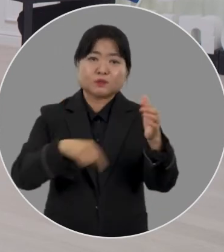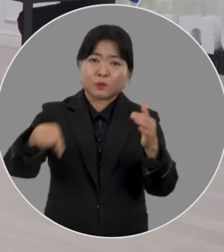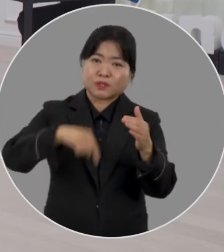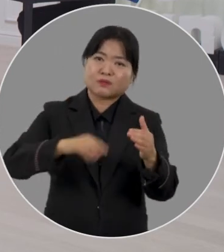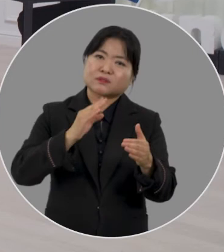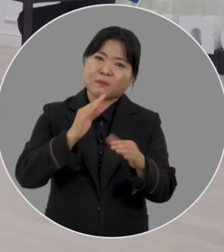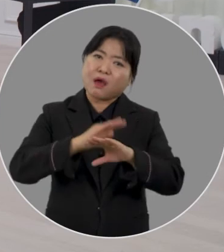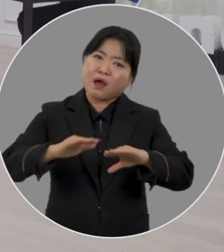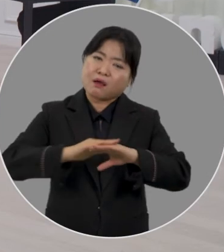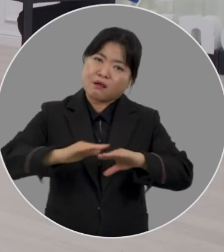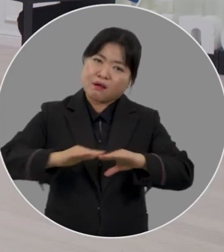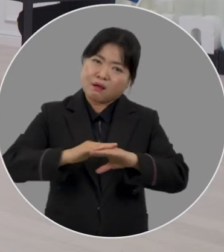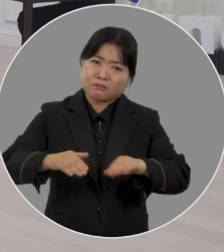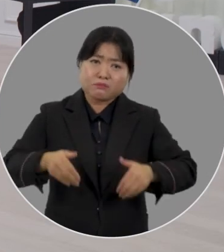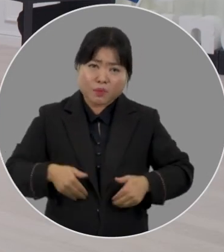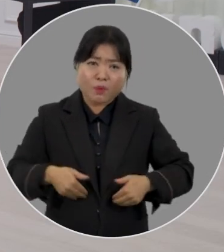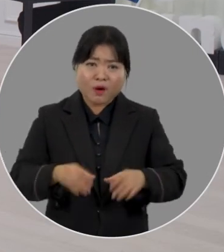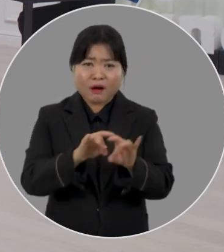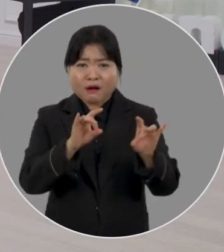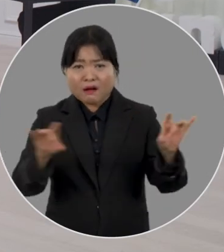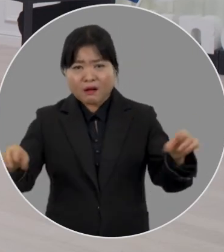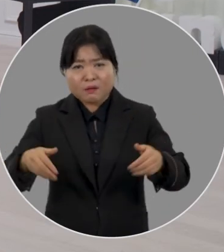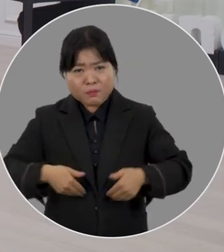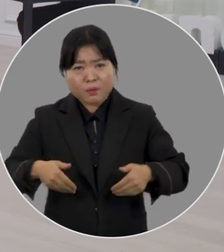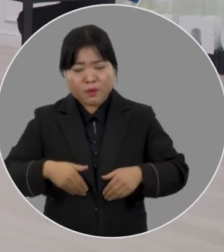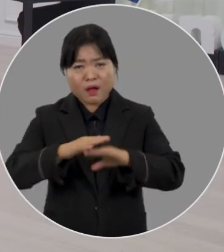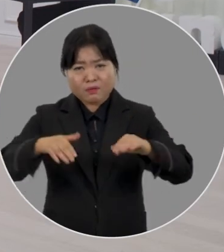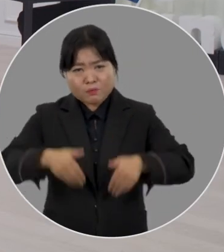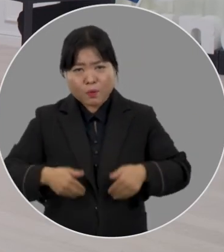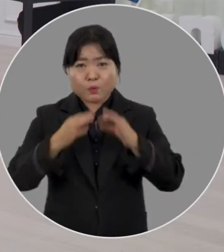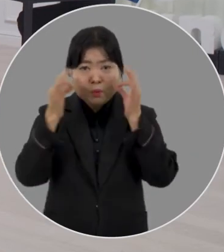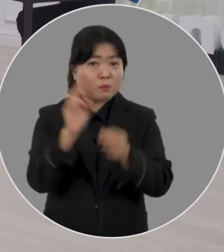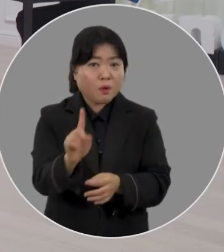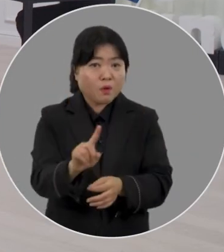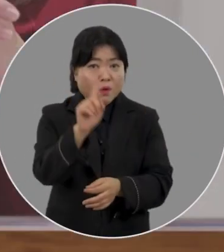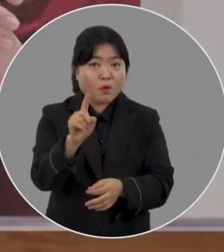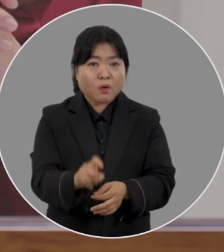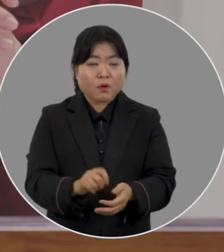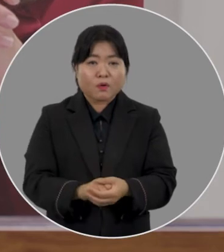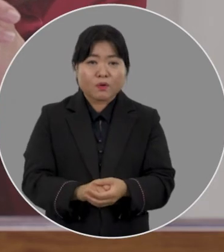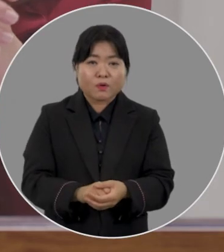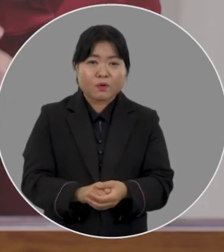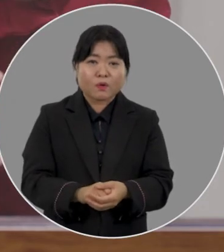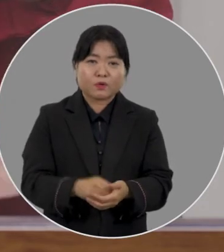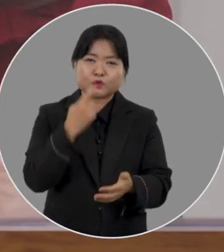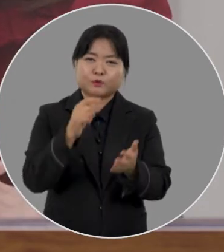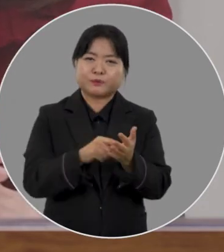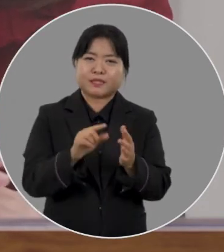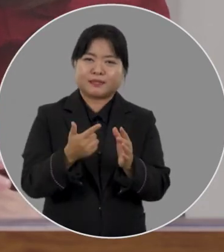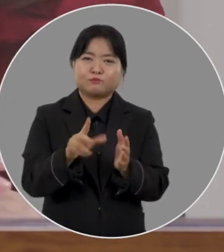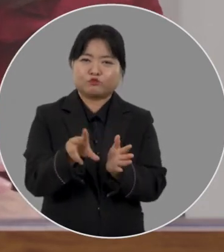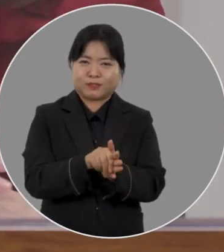속에서 정말 해결해 가야 하잖아요. 하나하나 차근차근. 어떤 노력을 좀 할 수 있을까요? 뭐 쉽지 않는 문제죠.